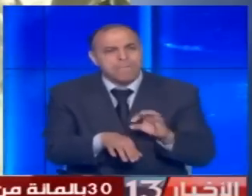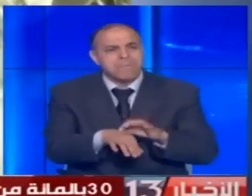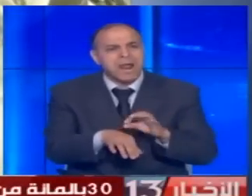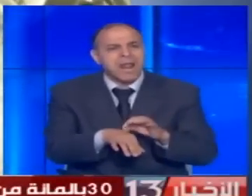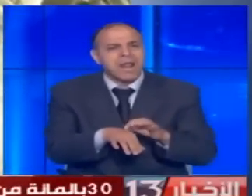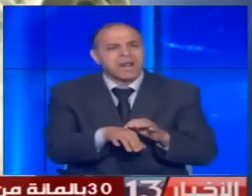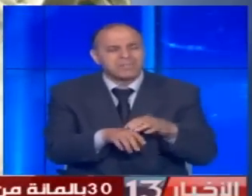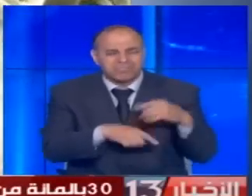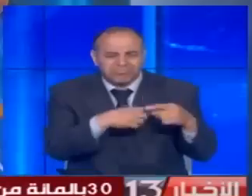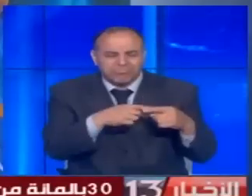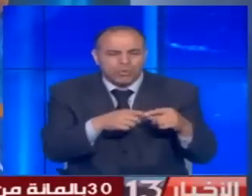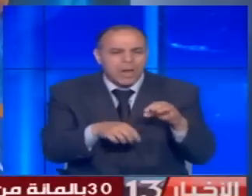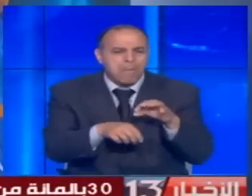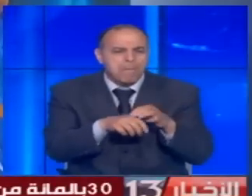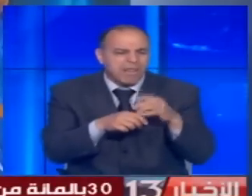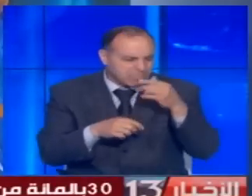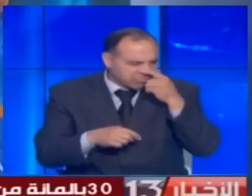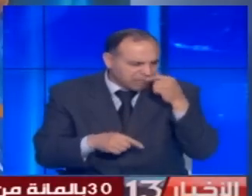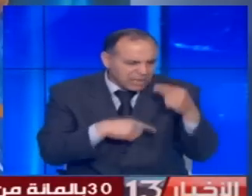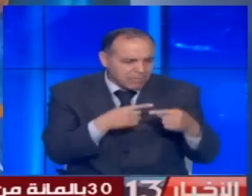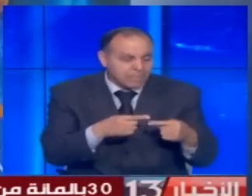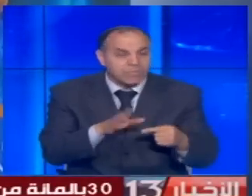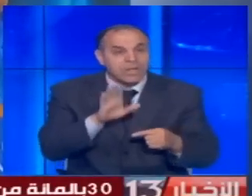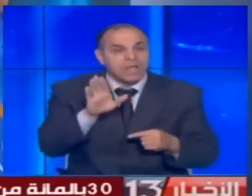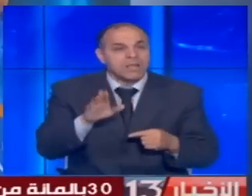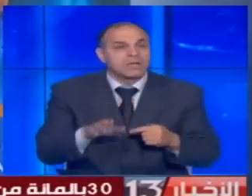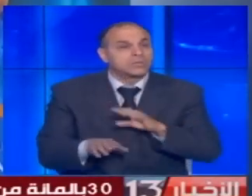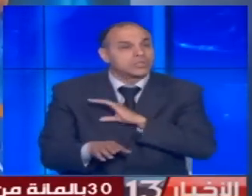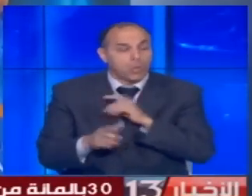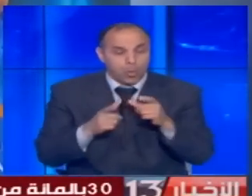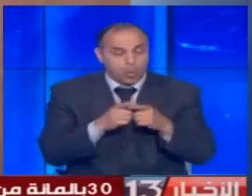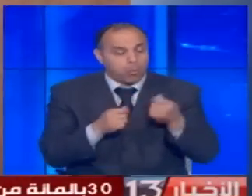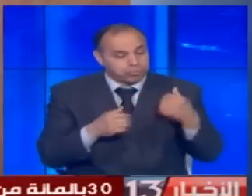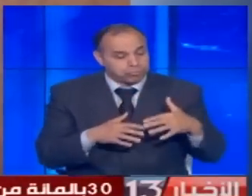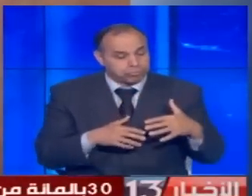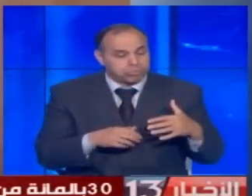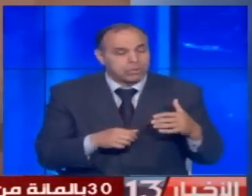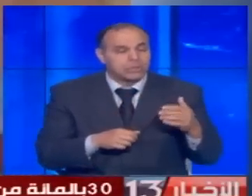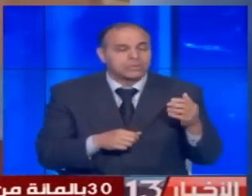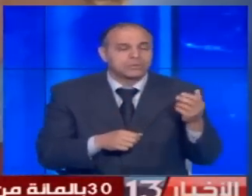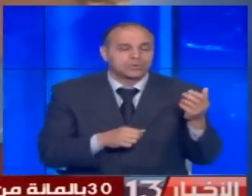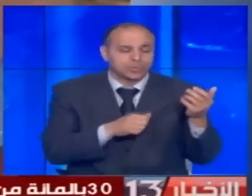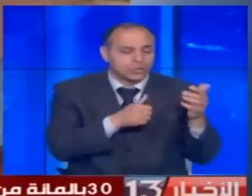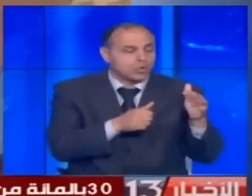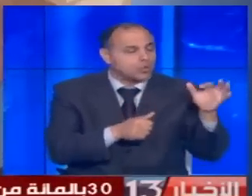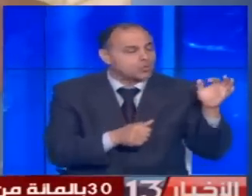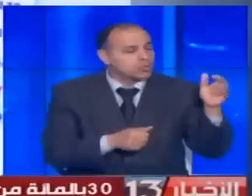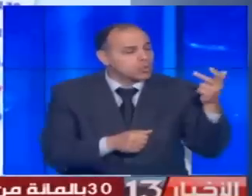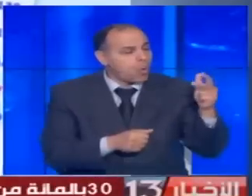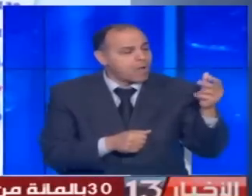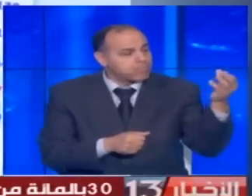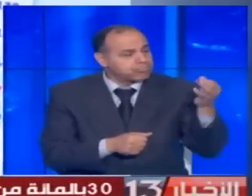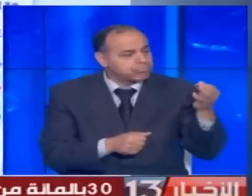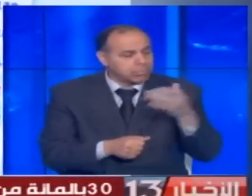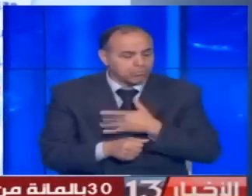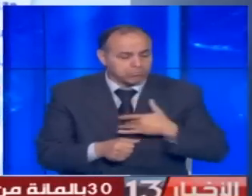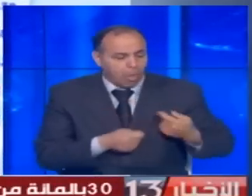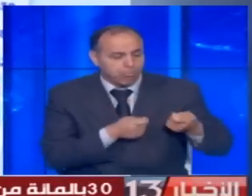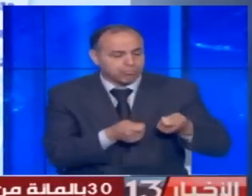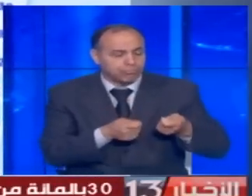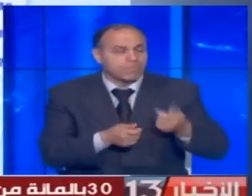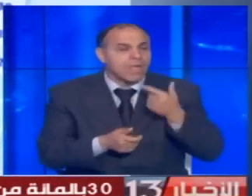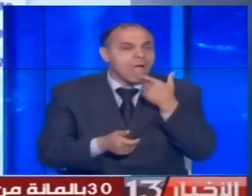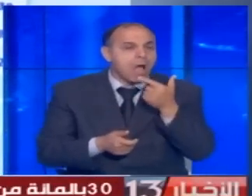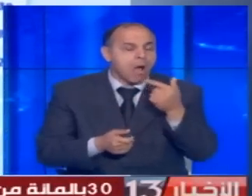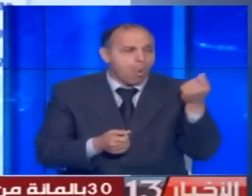ساريه او الامراض المزمنه التي تكلف الدوله ثلاثه وستين بالمائه من النفقات في المجال الصحي ارقام